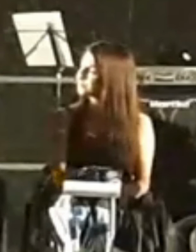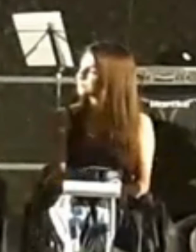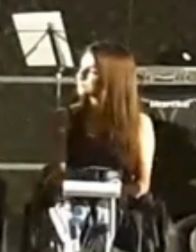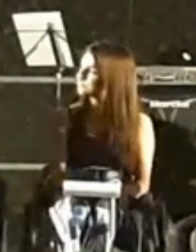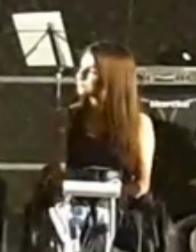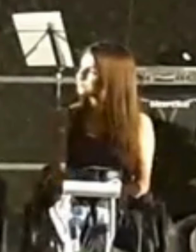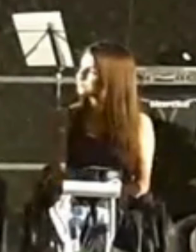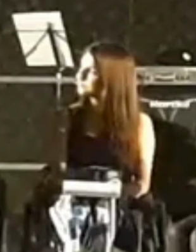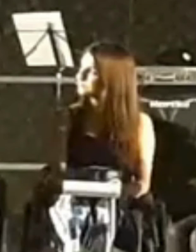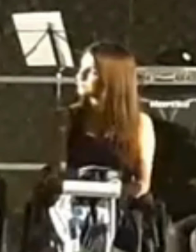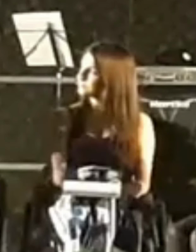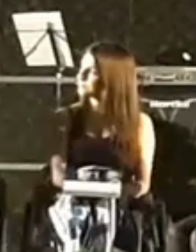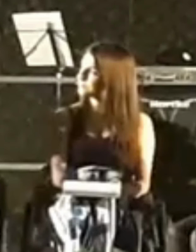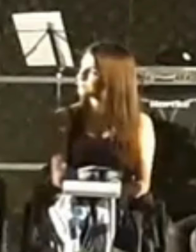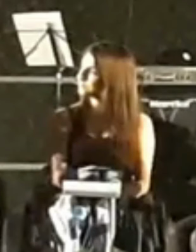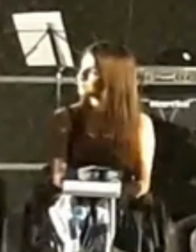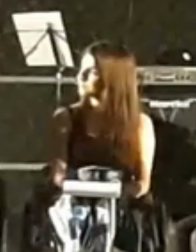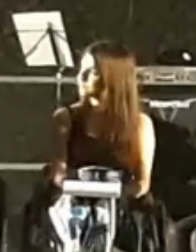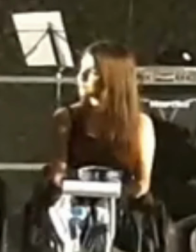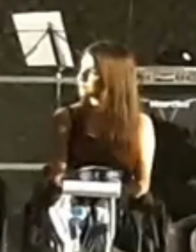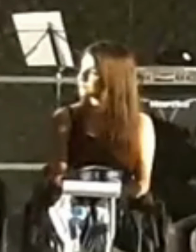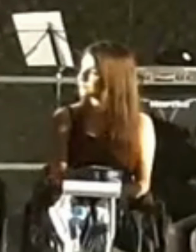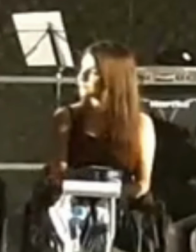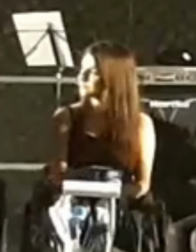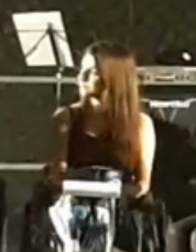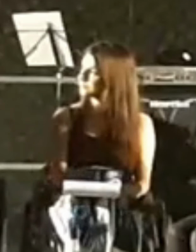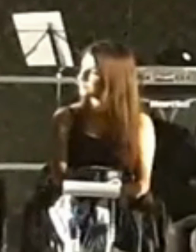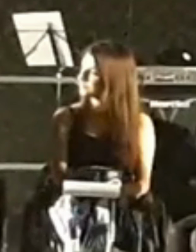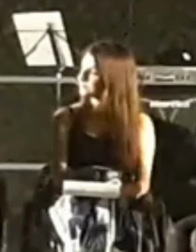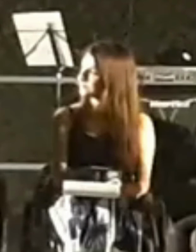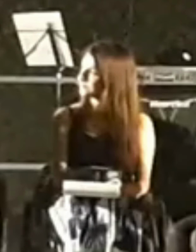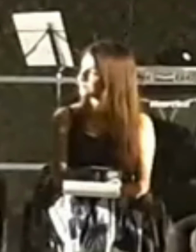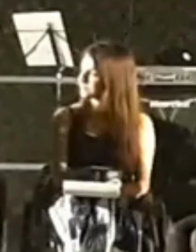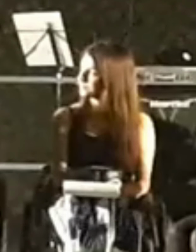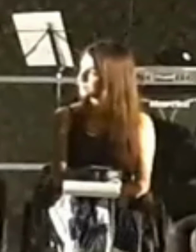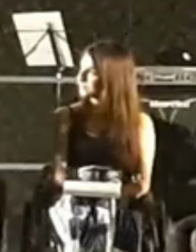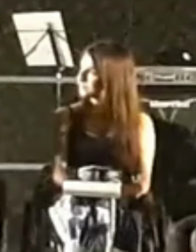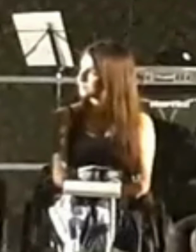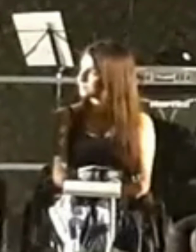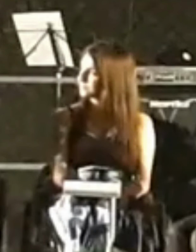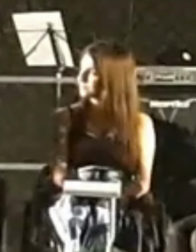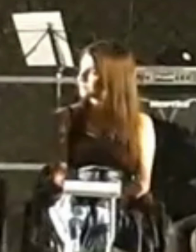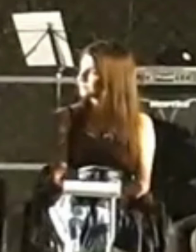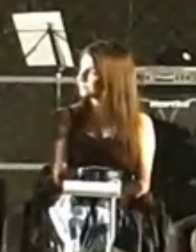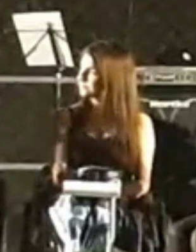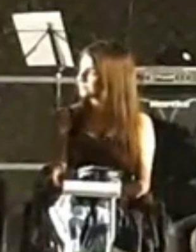d'ora? E lui disse sì, perché i ragazzi quando finiscono di giocare poi devono